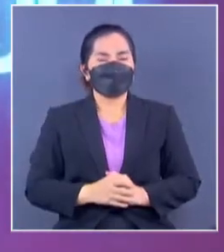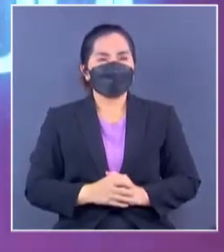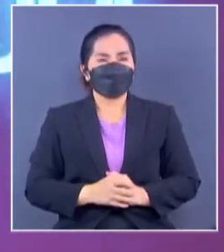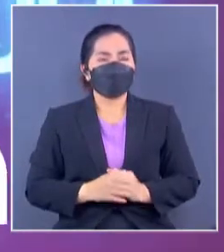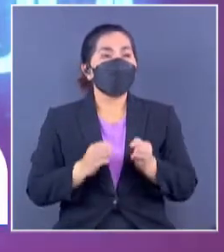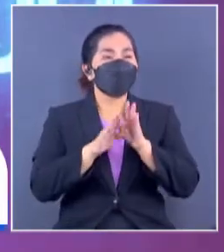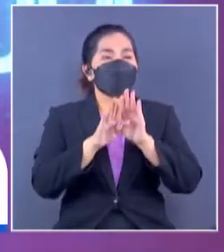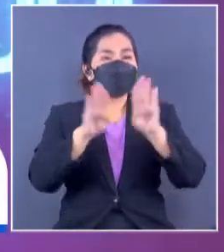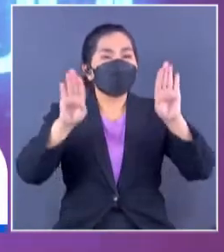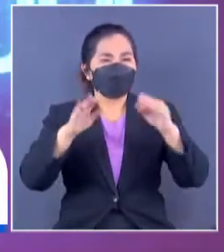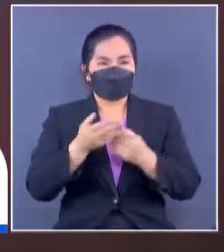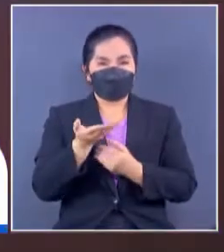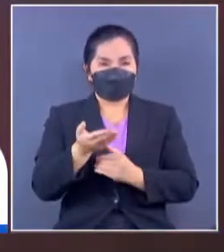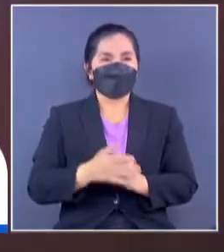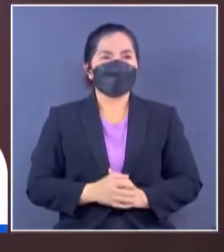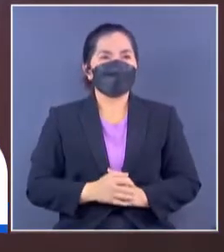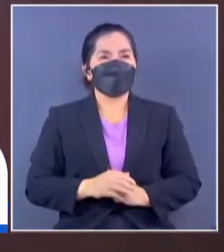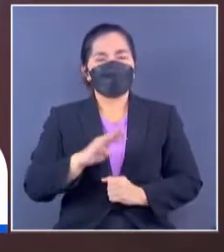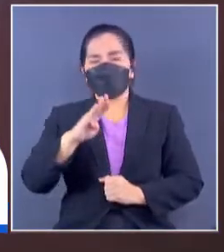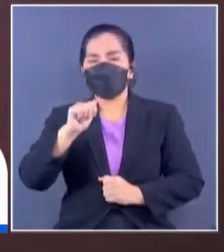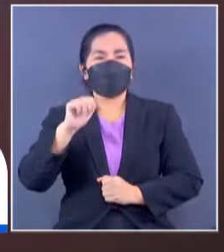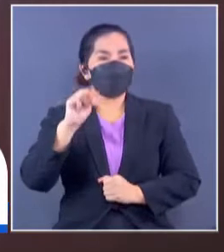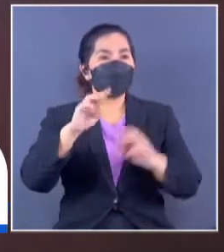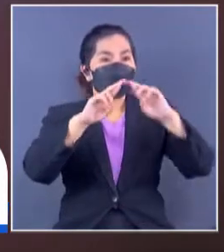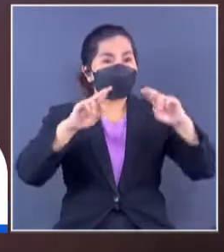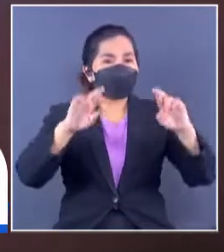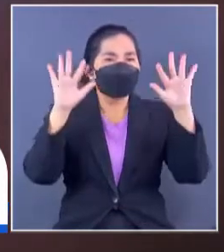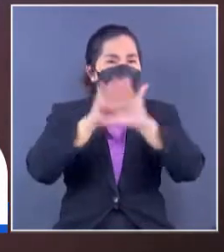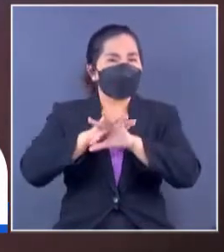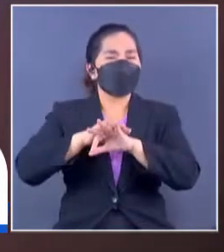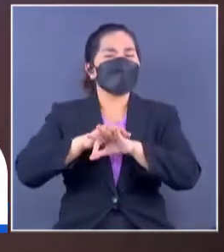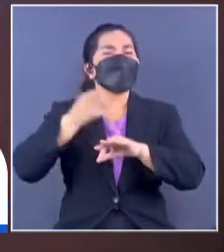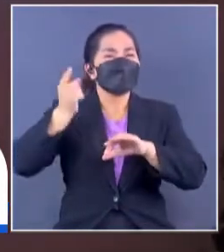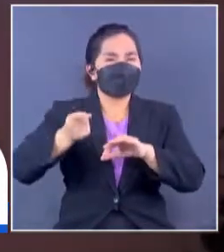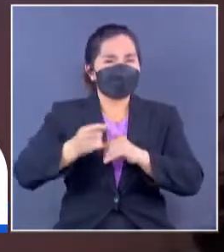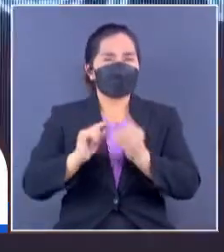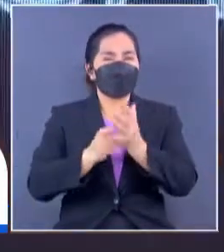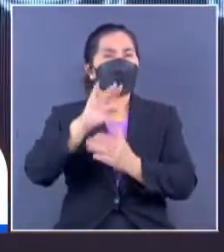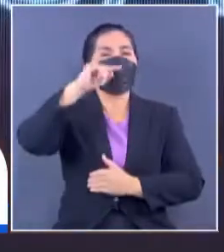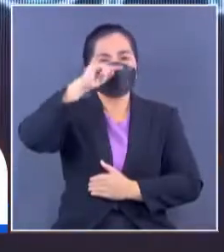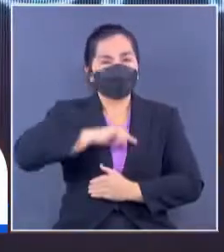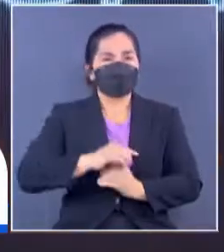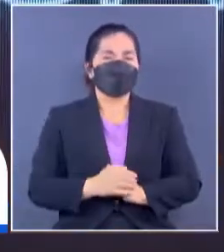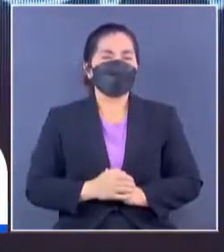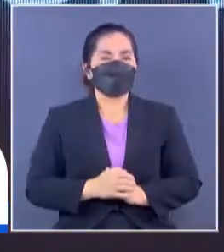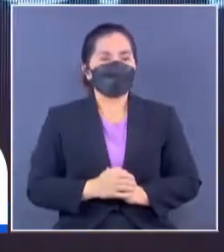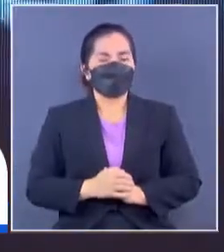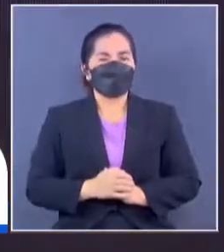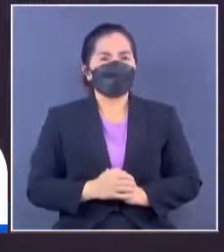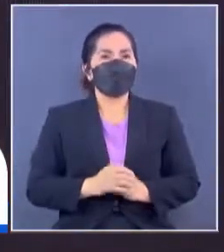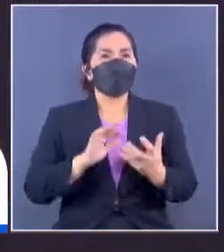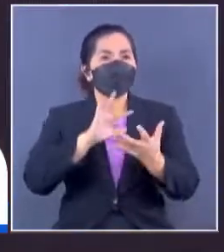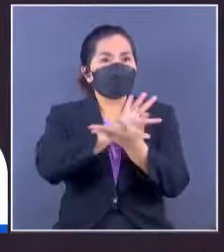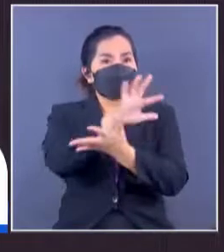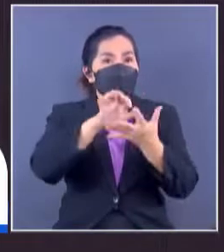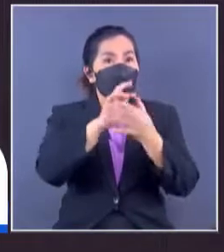การเปิดตัวแบม Virtual Store นะครับหรือว่าร้านค้าเสมือนจริงในครั้งนี้ครับถือเป็นแห่งแรกในประเทศไทยนะครับซึ่งมีการผสม